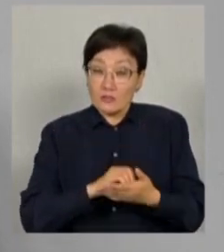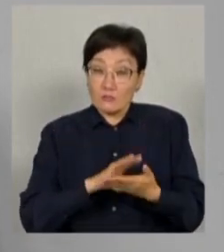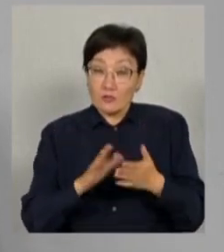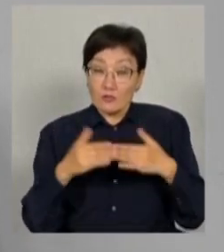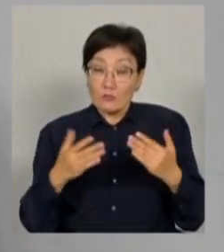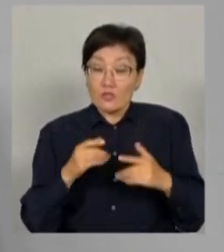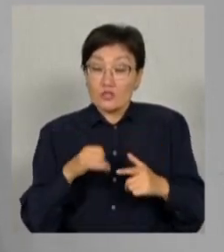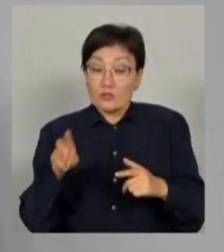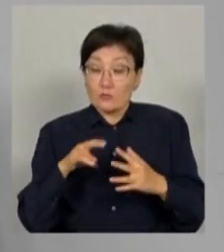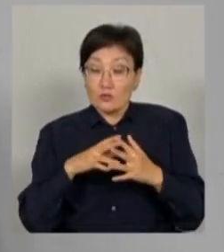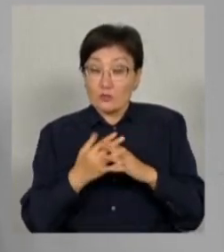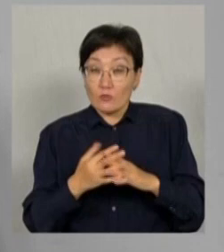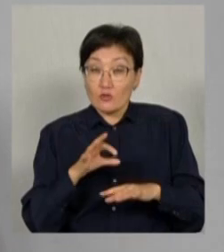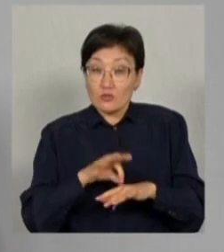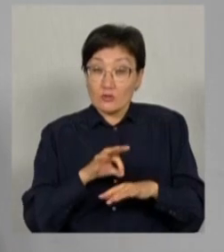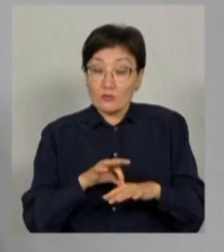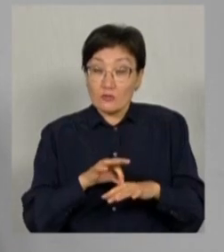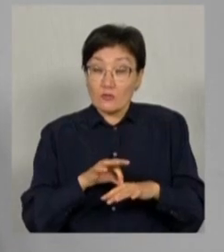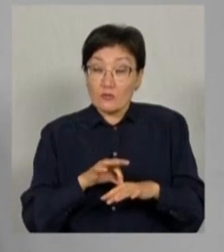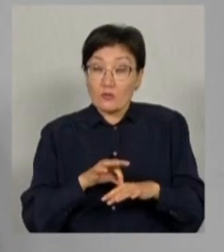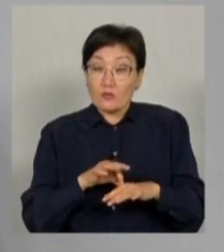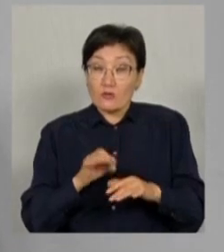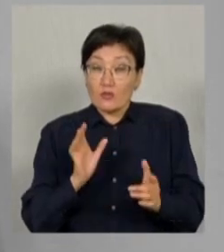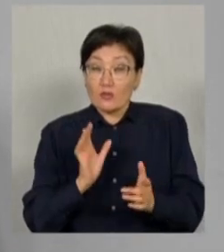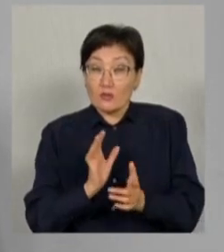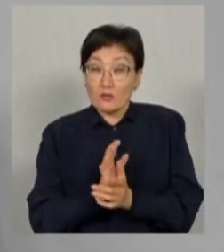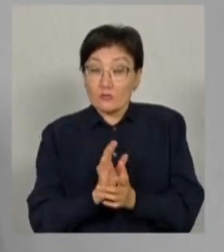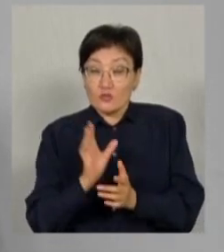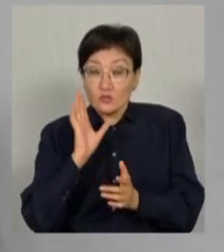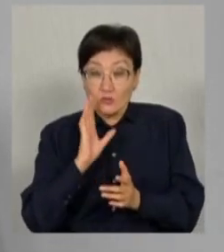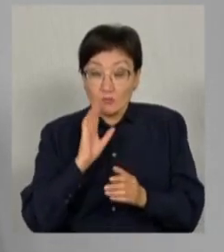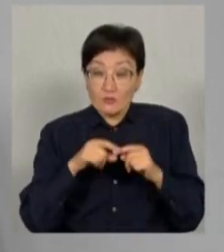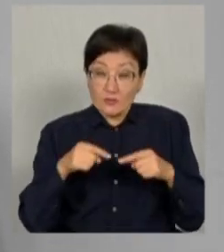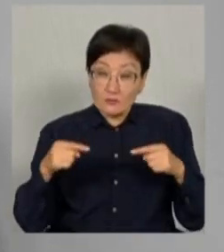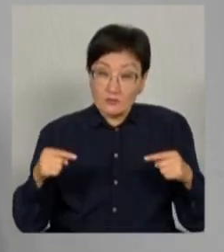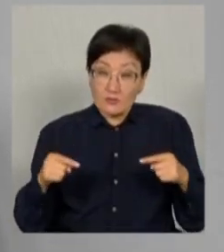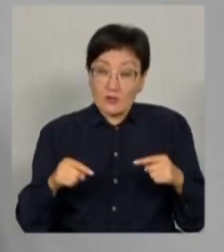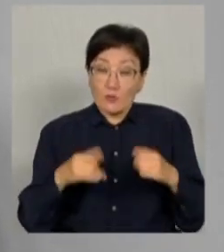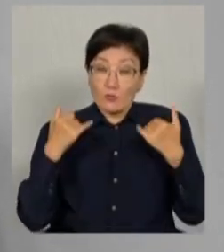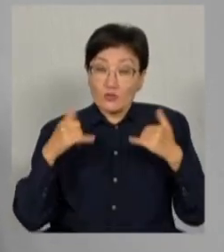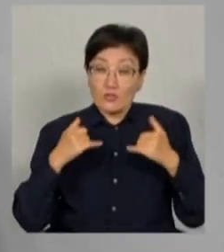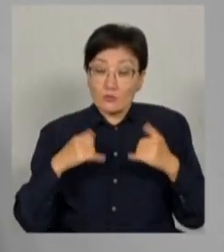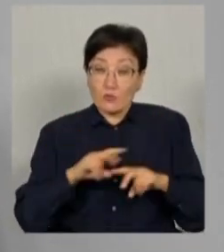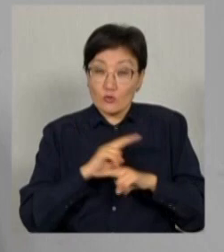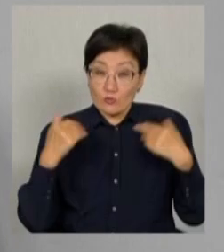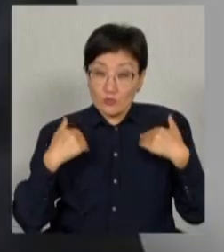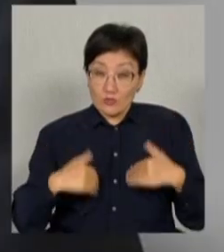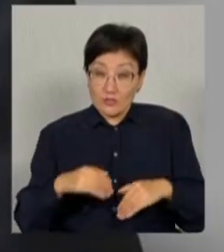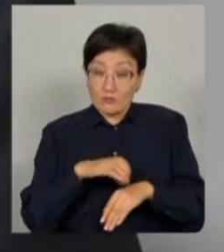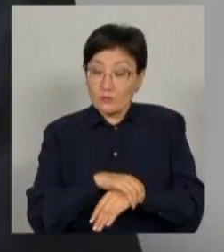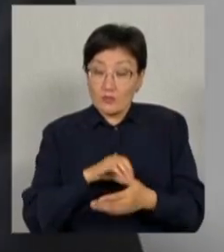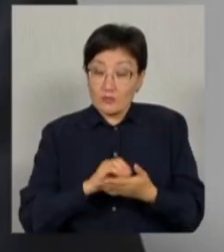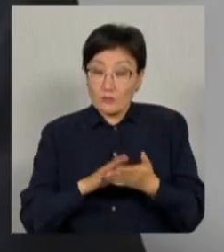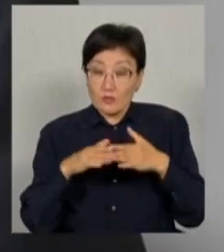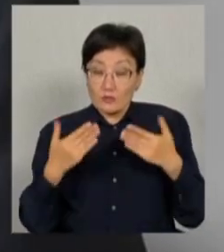елді мекенде жаңағы ауруға күдікті лажсыз сойылу не болмаса басқа да малдың өлім жітімі тіркелген жоқ.